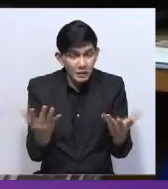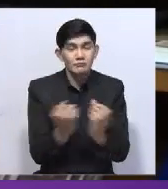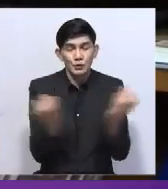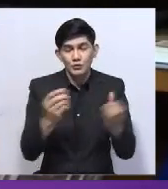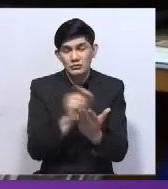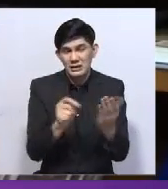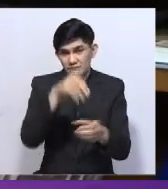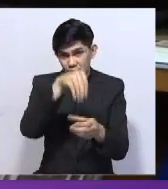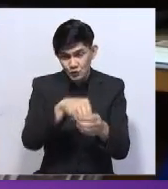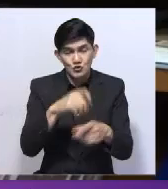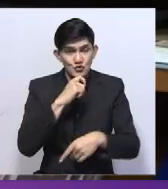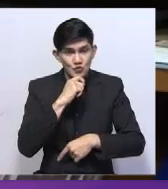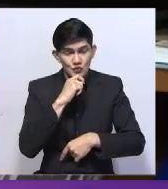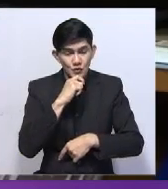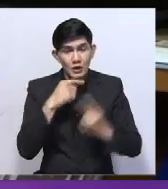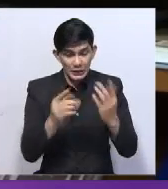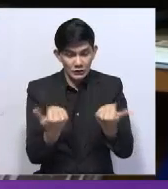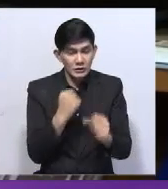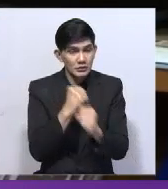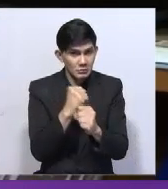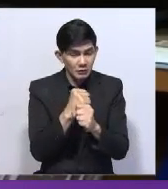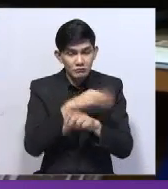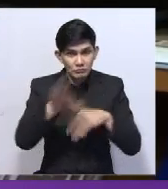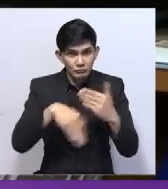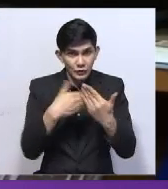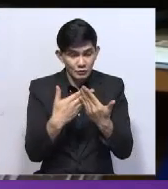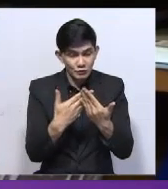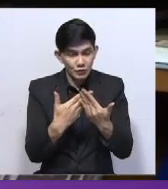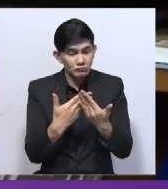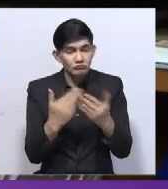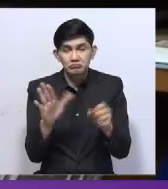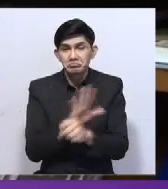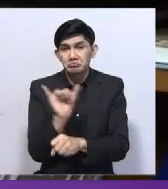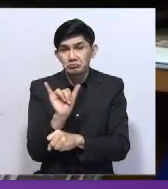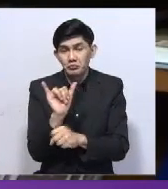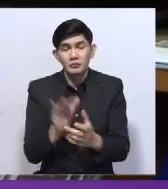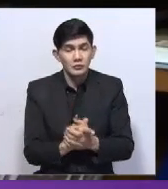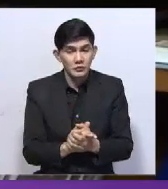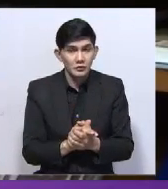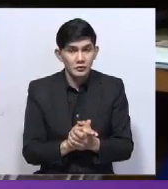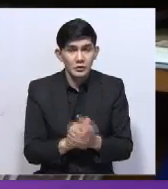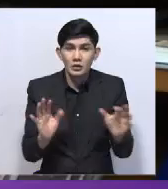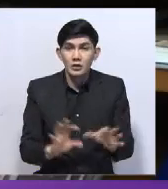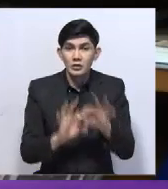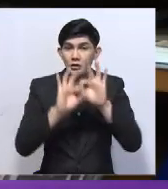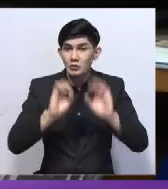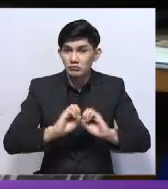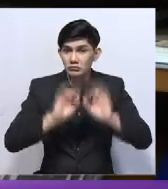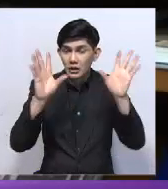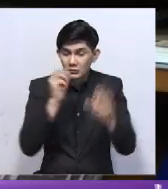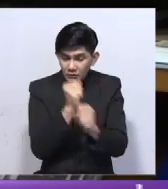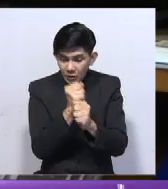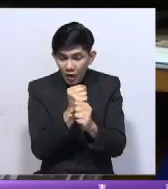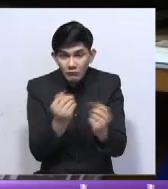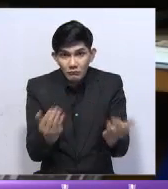ธรรมนูญแล้วนะครับแต่ในภาคปฏิบัติรายละเอียดเนี่ยอาจจะยังขาดไปอีกอันก็คือว่าเรื่องของความโปร่งใสเราจะ